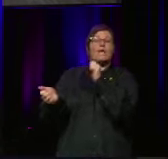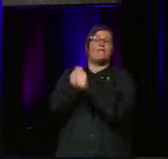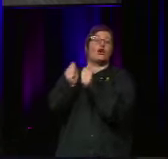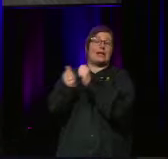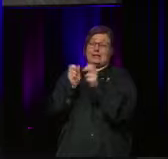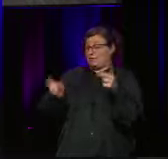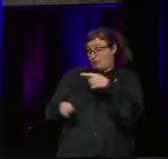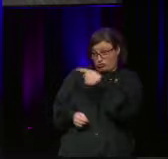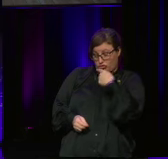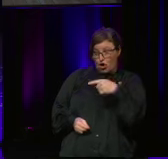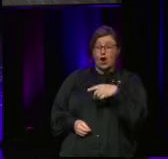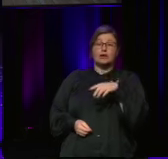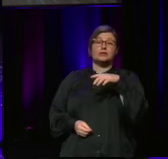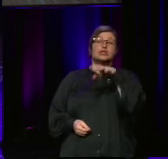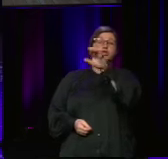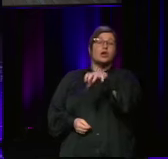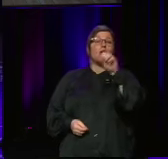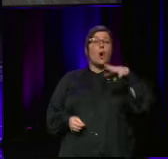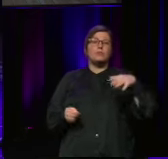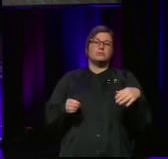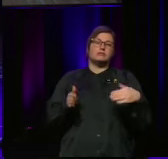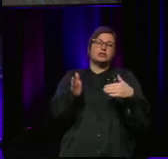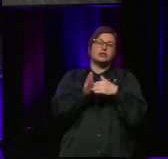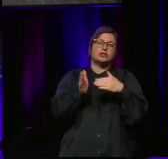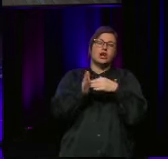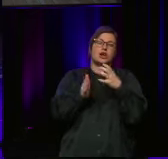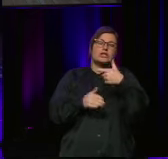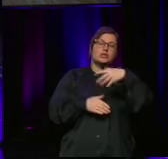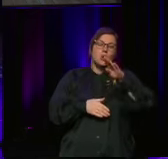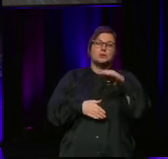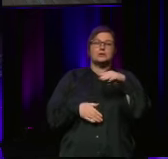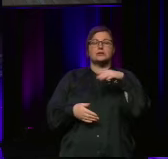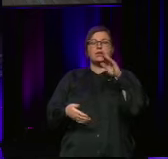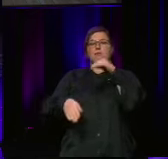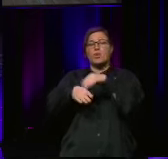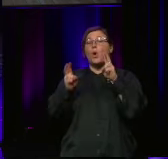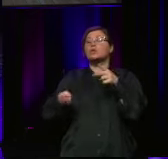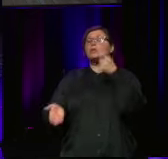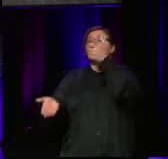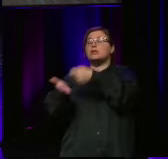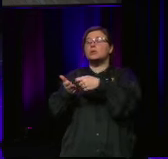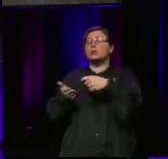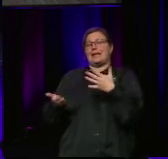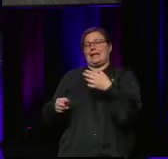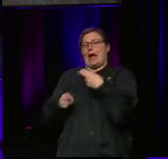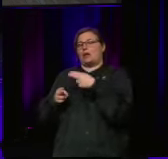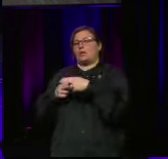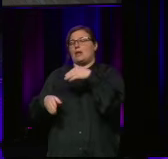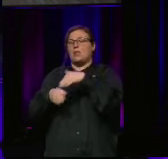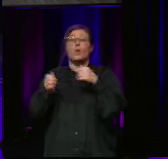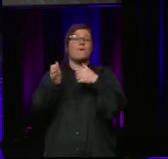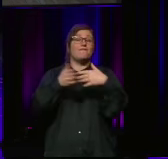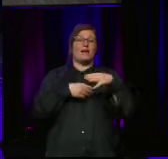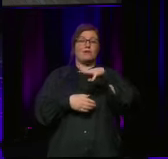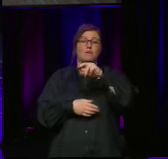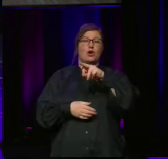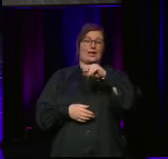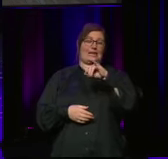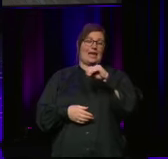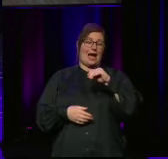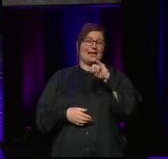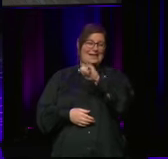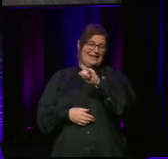du säger, staten i skadeståndsmål, beslutar själv i många skadeståndsärenden. Anledningen till att Marie Heidenborg var i radio i lördagsintervjun var ju att